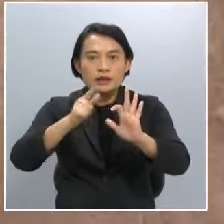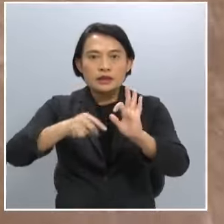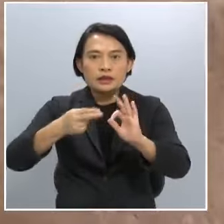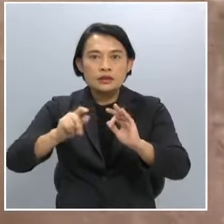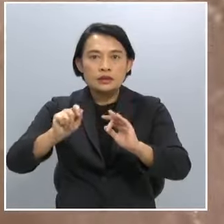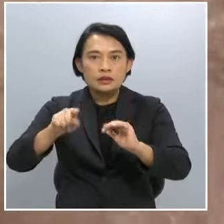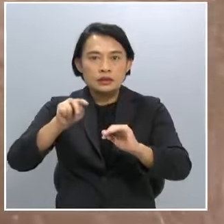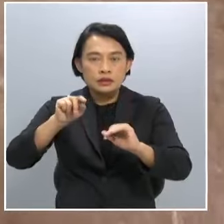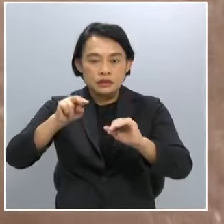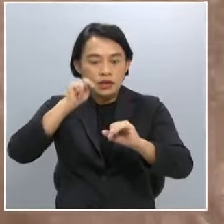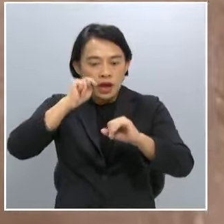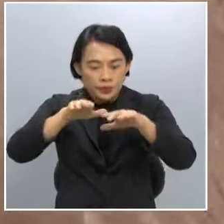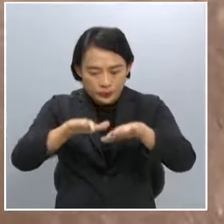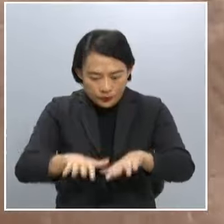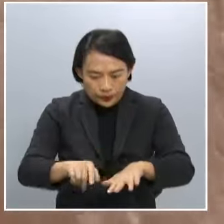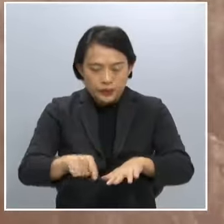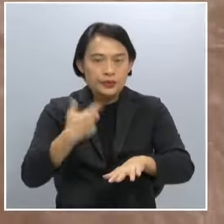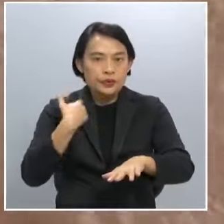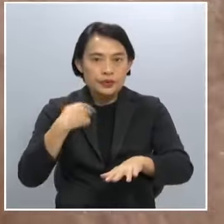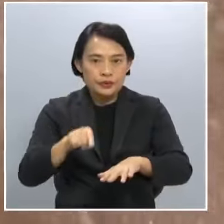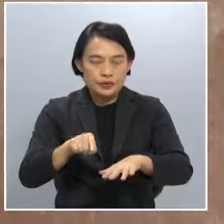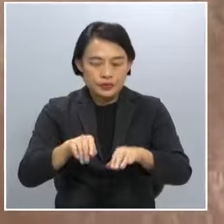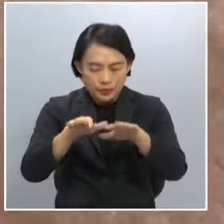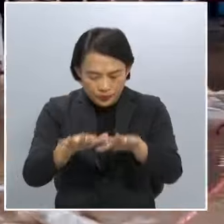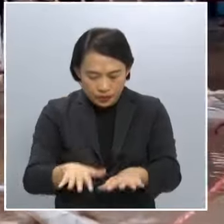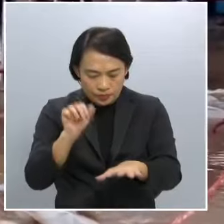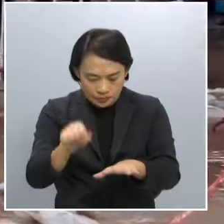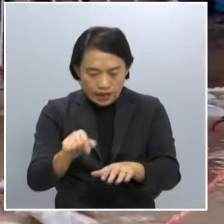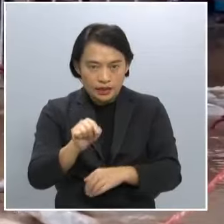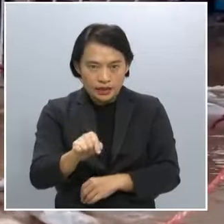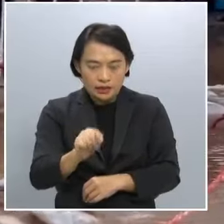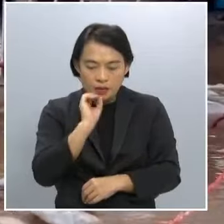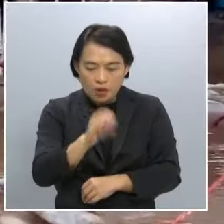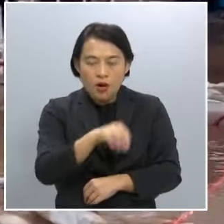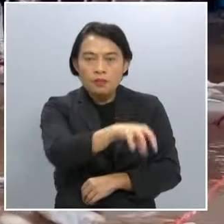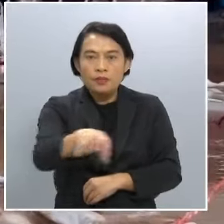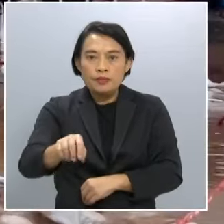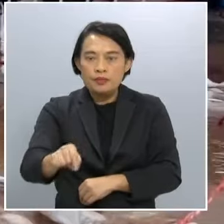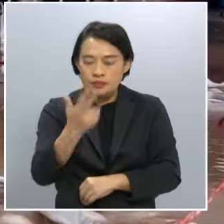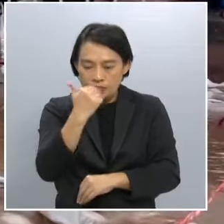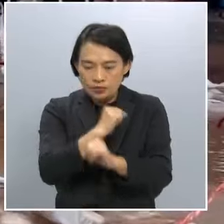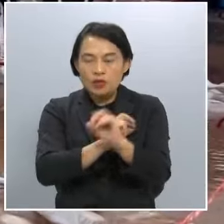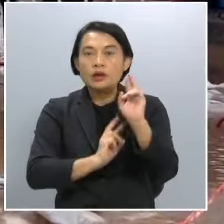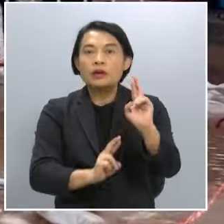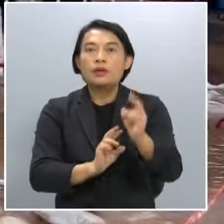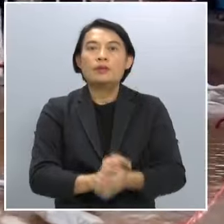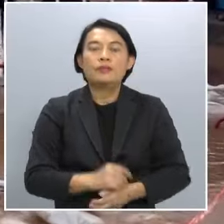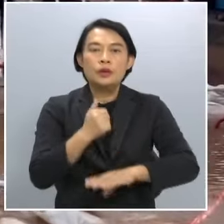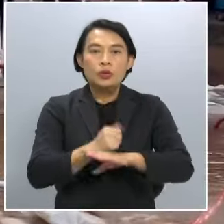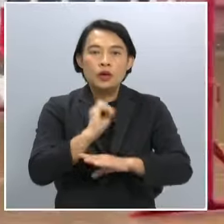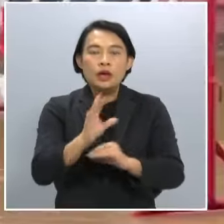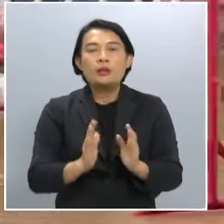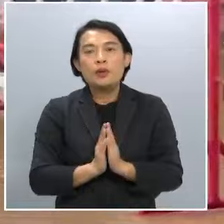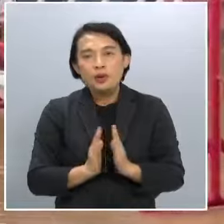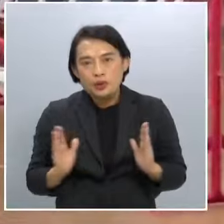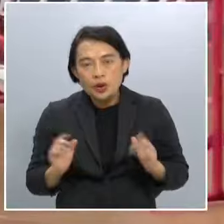แล้วแต่ถึงแม้ภาพรวมน้ำจะลดลงแต่ก็ได้กำชับให้หน่วยงานต่างๆเฝ้าระวังอย่างต่อเนื่องท่านผู้ว่าขอบคุณกำลังใจจาก